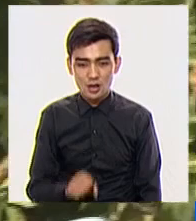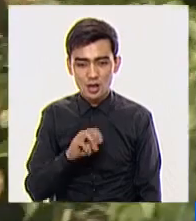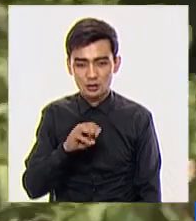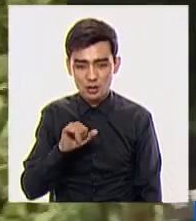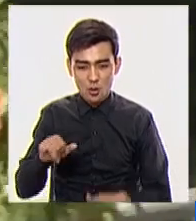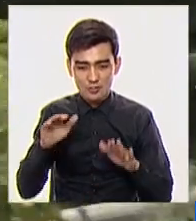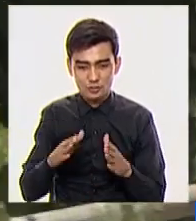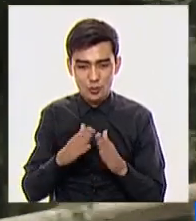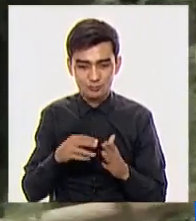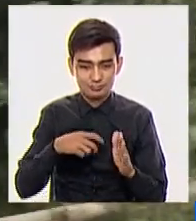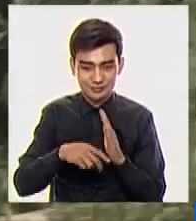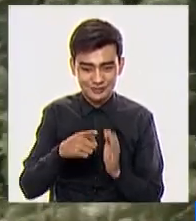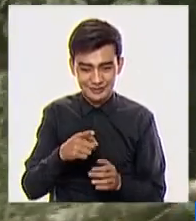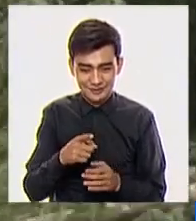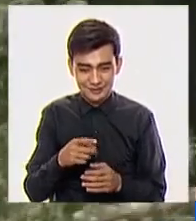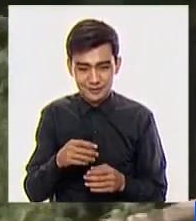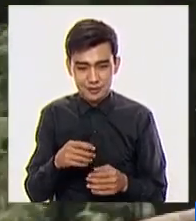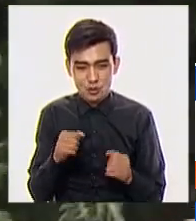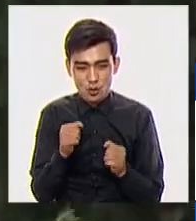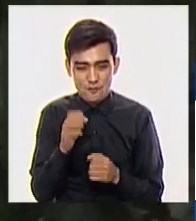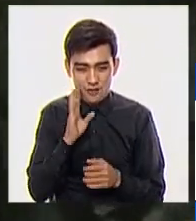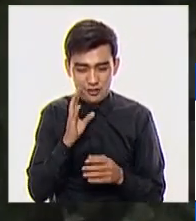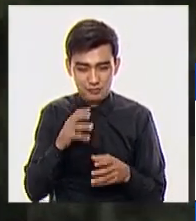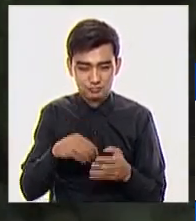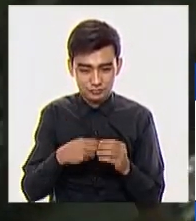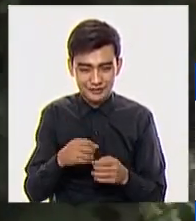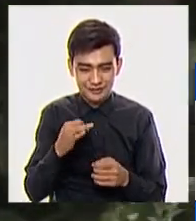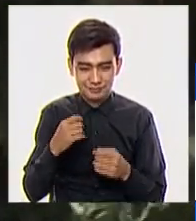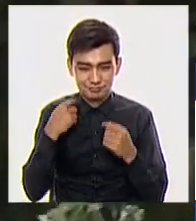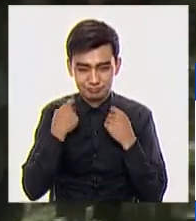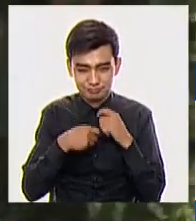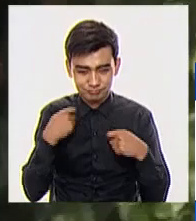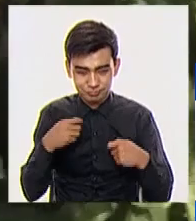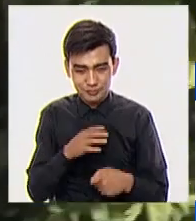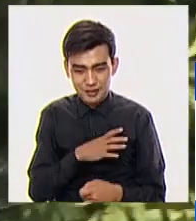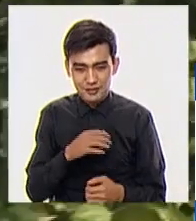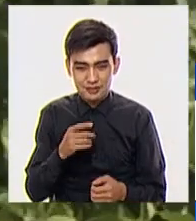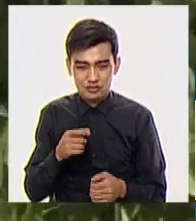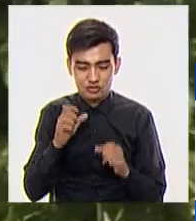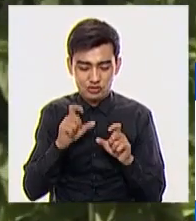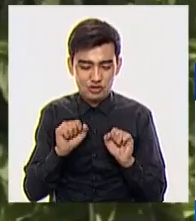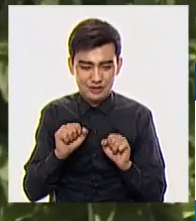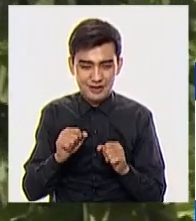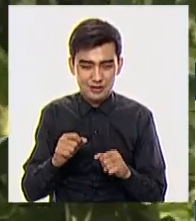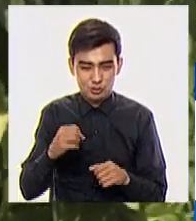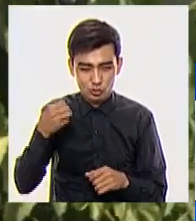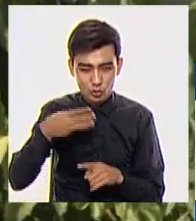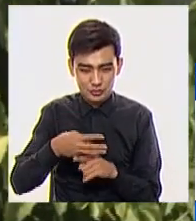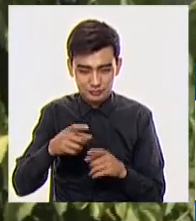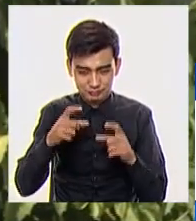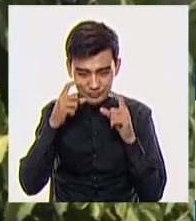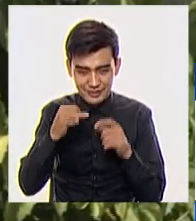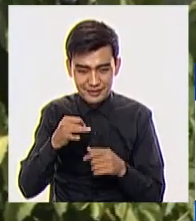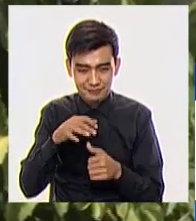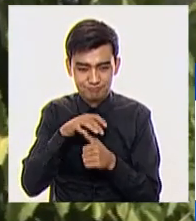Атыраулықтар үйден шыққанда мынадай орамалын суық суға малып алып, мойнына орап алады. Одан кейін күннен қорғайтын көзілдірікті және қол